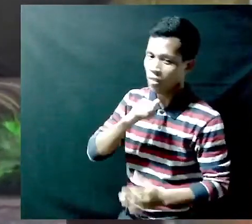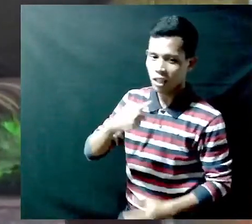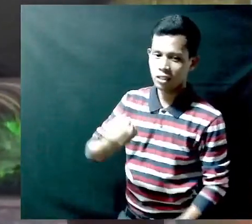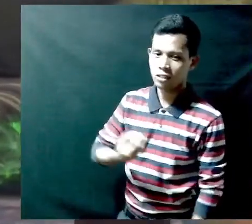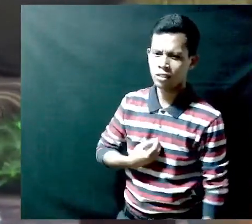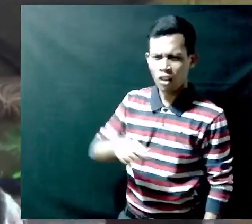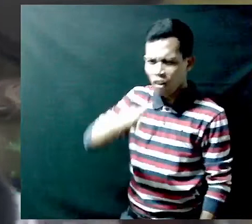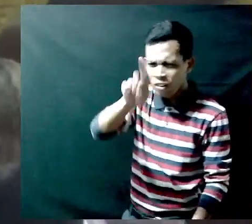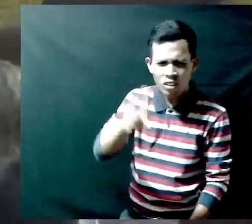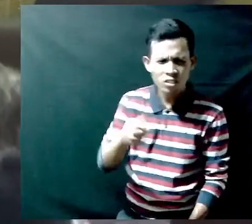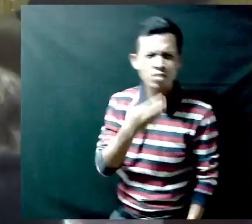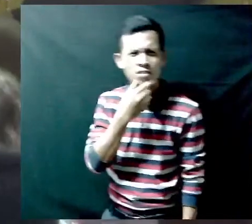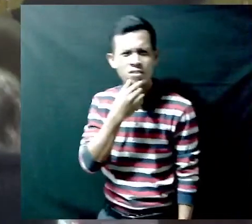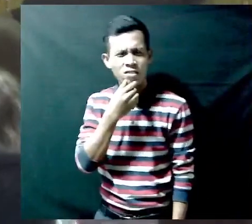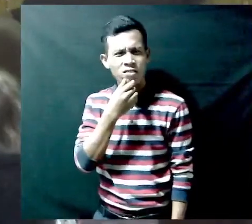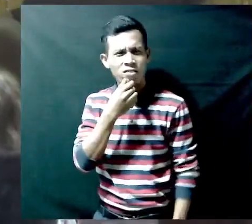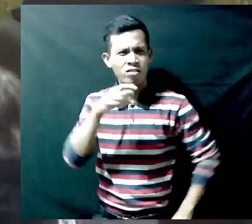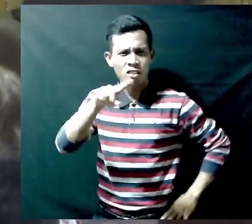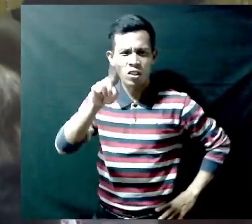So the question is,